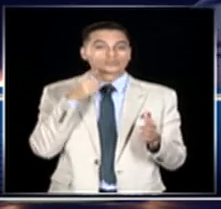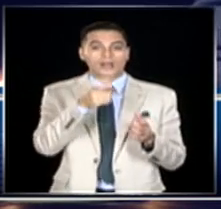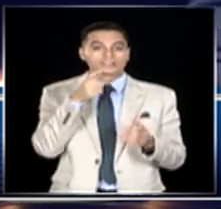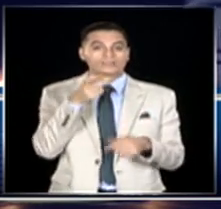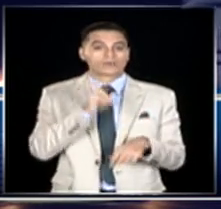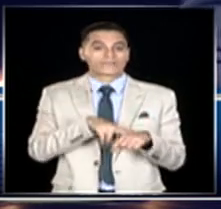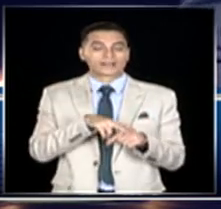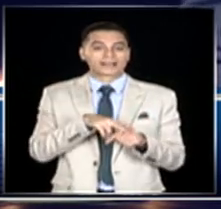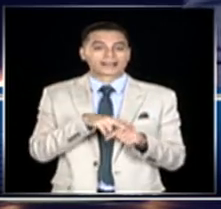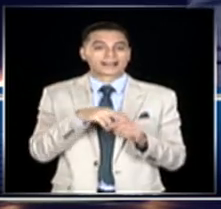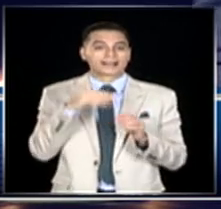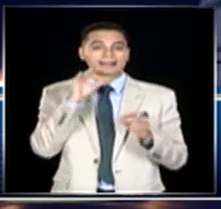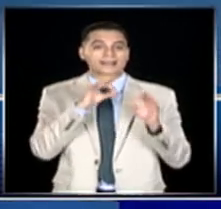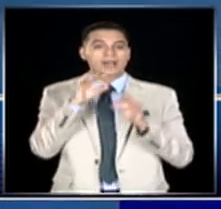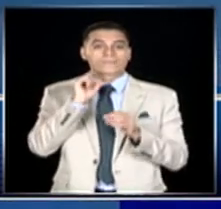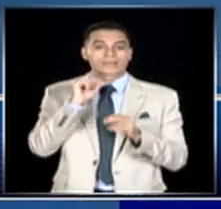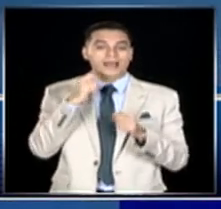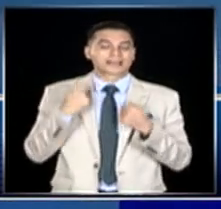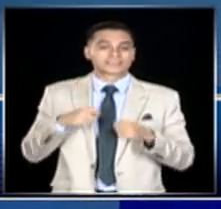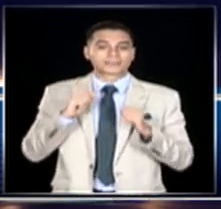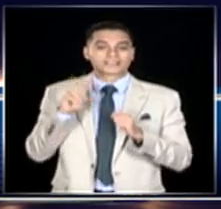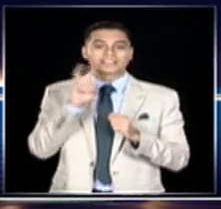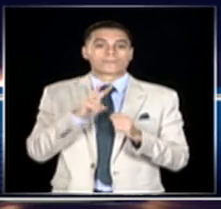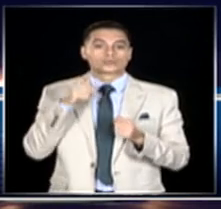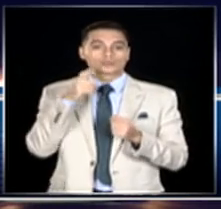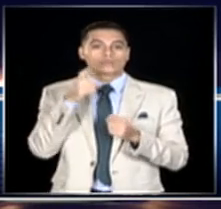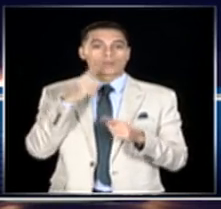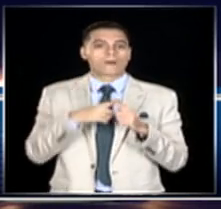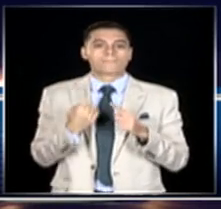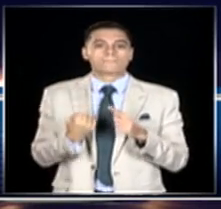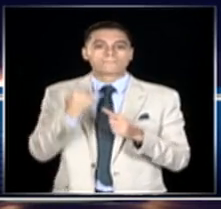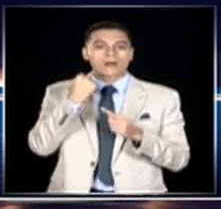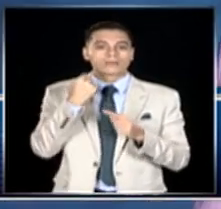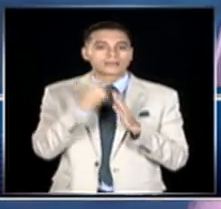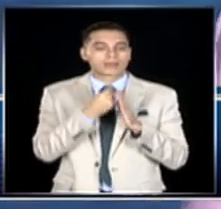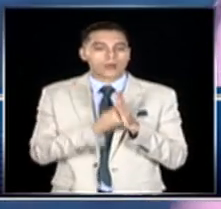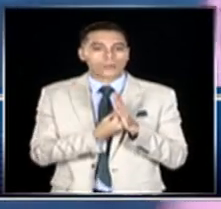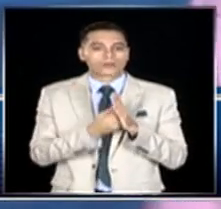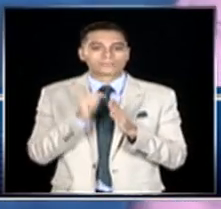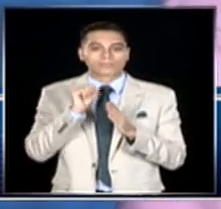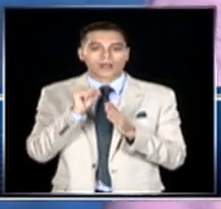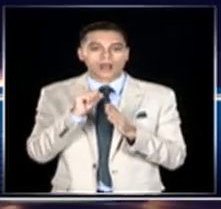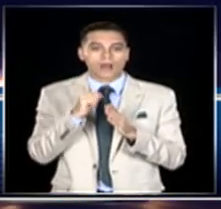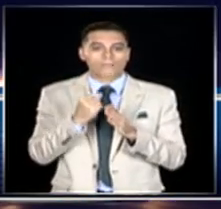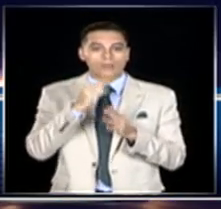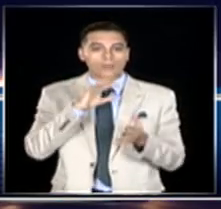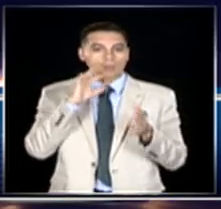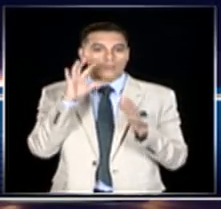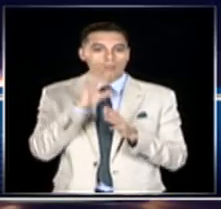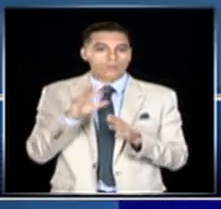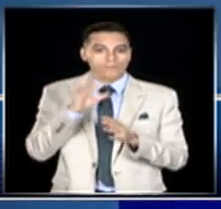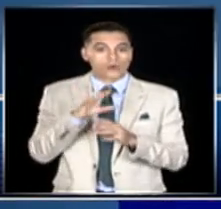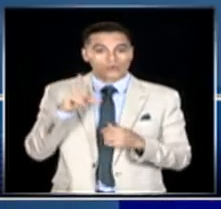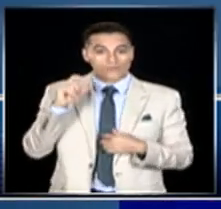الدوري الإسباني 27 هدف، وبطل دوري أبطال أوروبا. يعني بصي، وطبعاً يا رفايدة